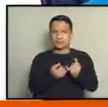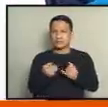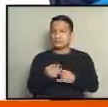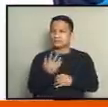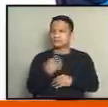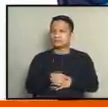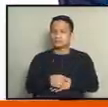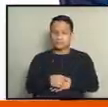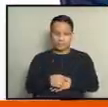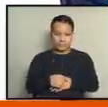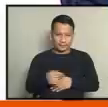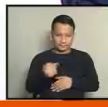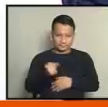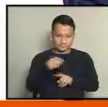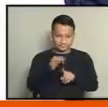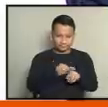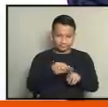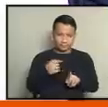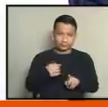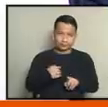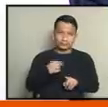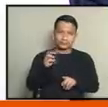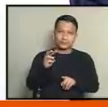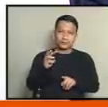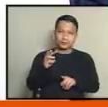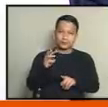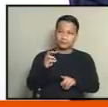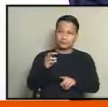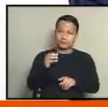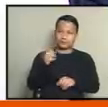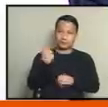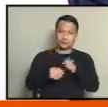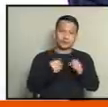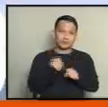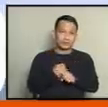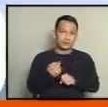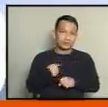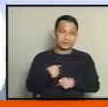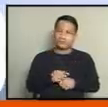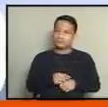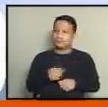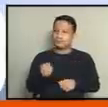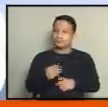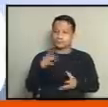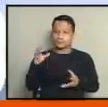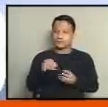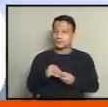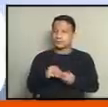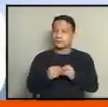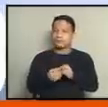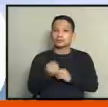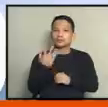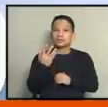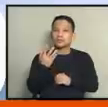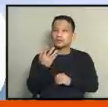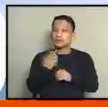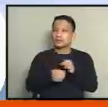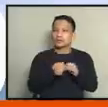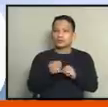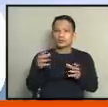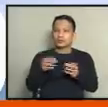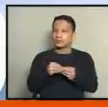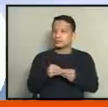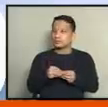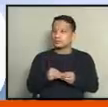Ano, Sir? Ngayong February 16, Sir, mag-isang taon na po kami. Okay. So, isang taon, nawawala sa, ang pwede mo masingil